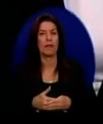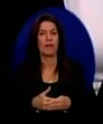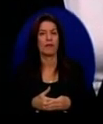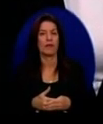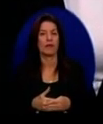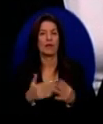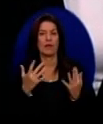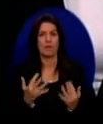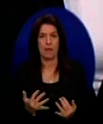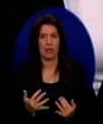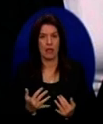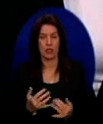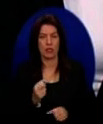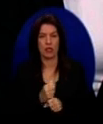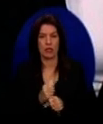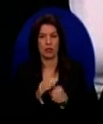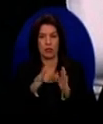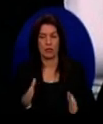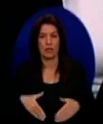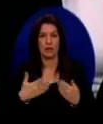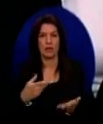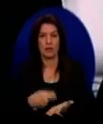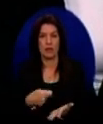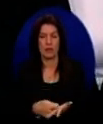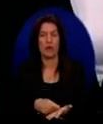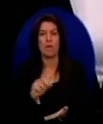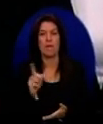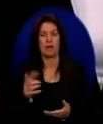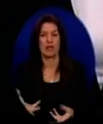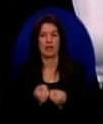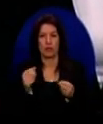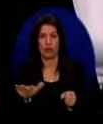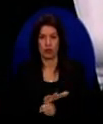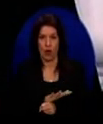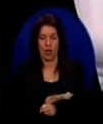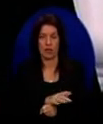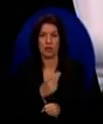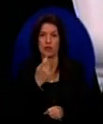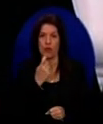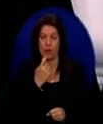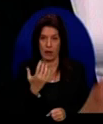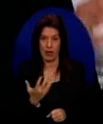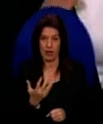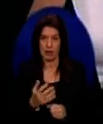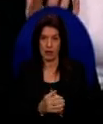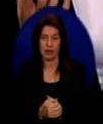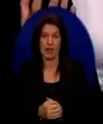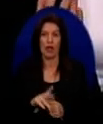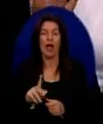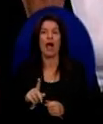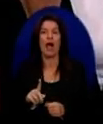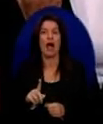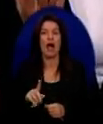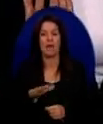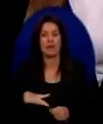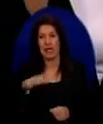למתן פיצויים על ידי הממשלה הצרפתית לניצולי שואה. זאת אומרת שהקונטקסט המזרח התיכוני